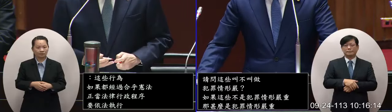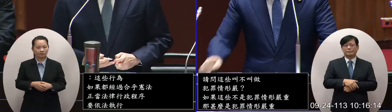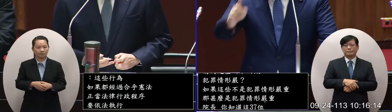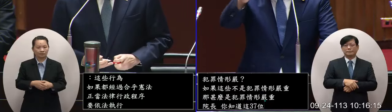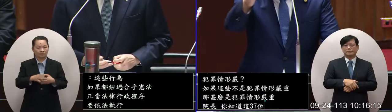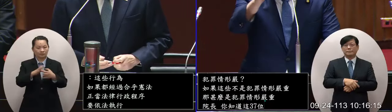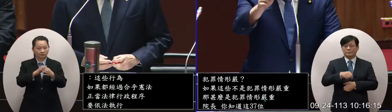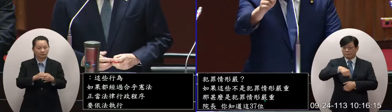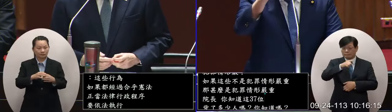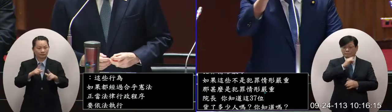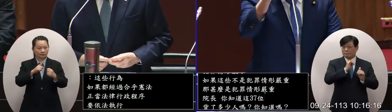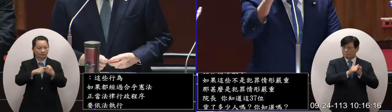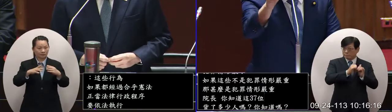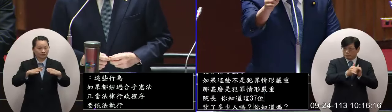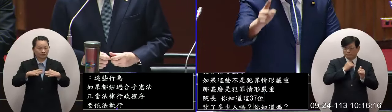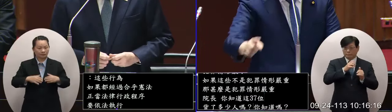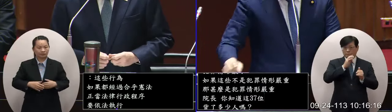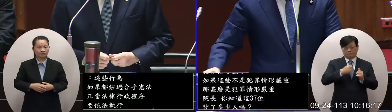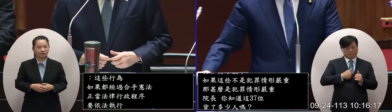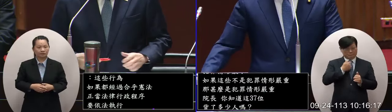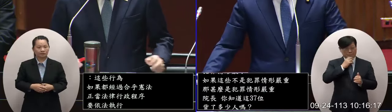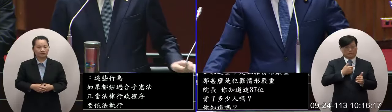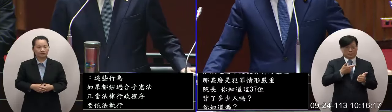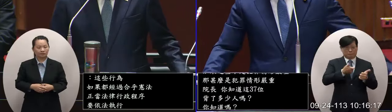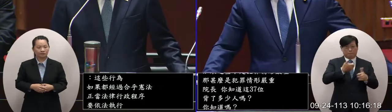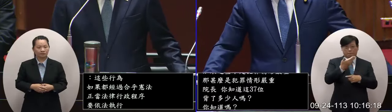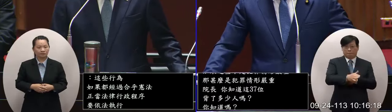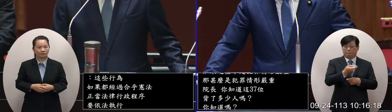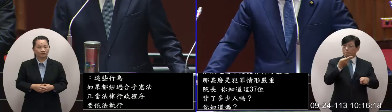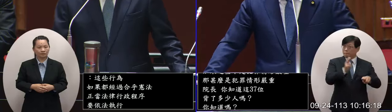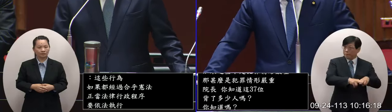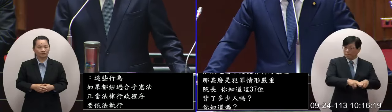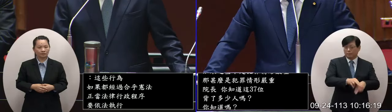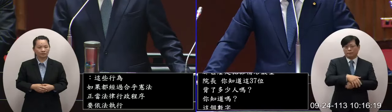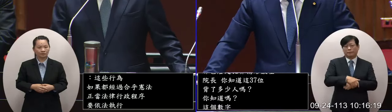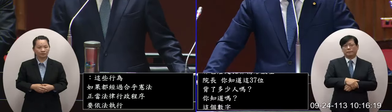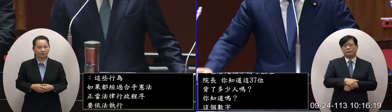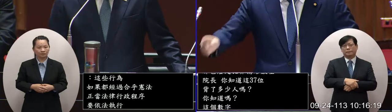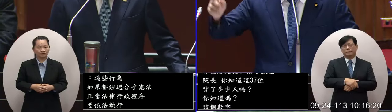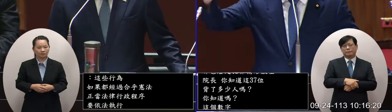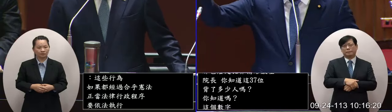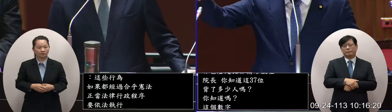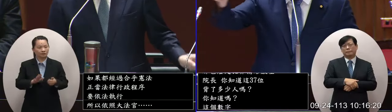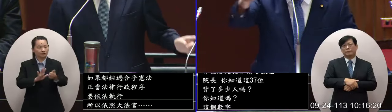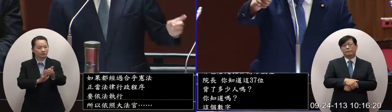所以依照大法官， 当这个社会走向实质废死的时候， 没有，